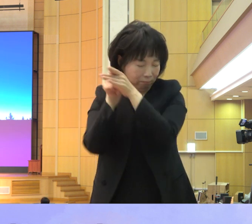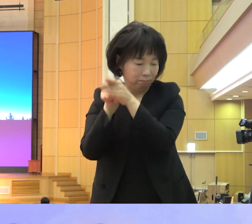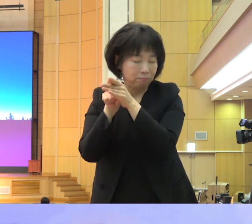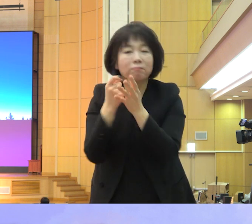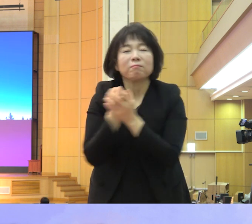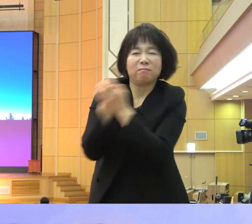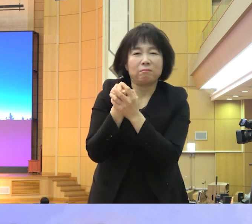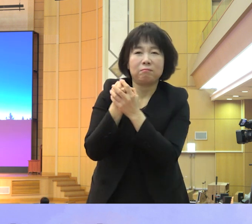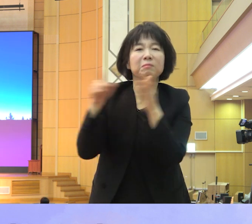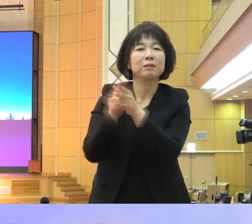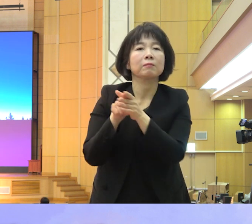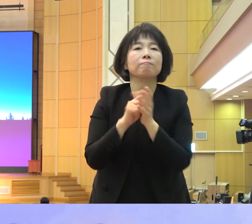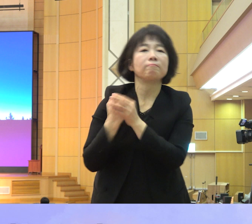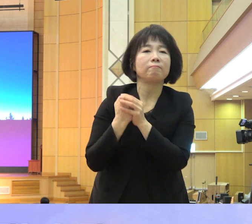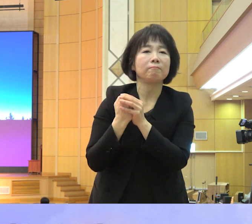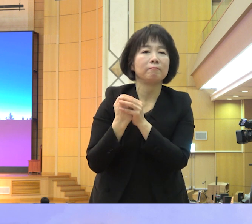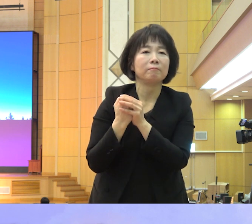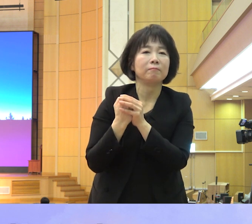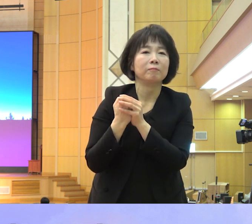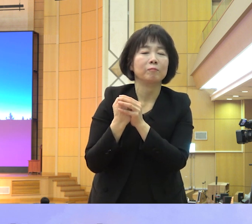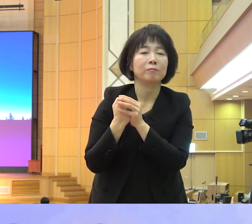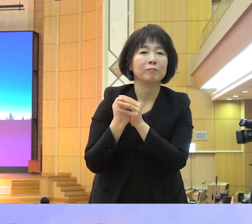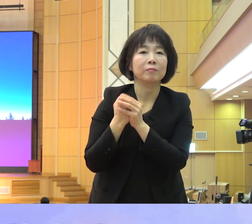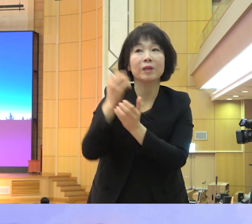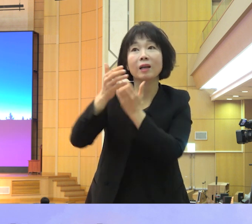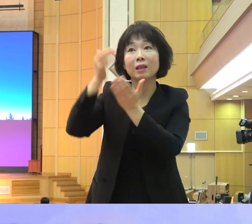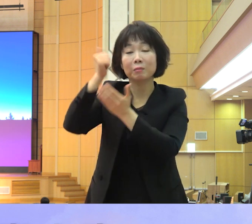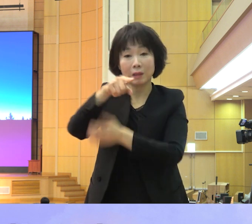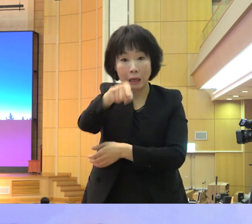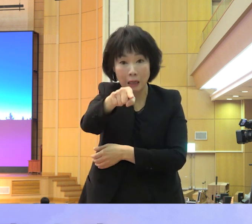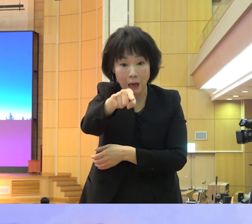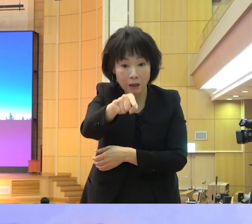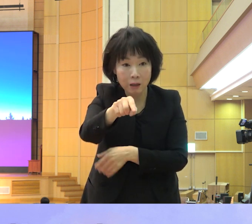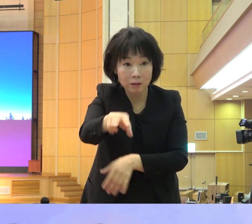그리고 주님께서 저 밤하늘에 있는 별들을 쳐다봐라.